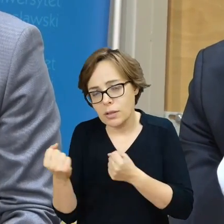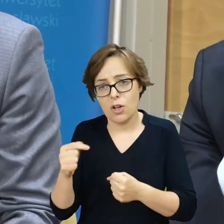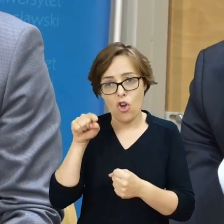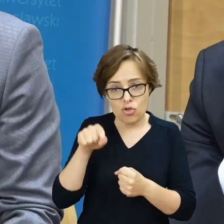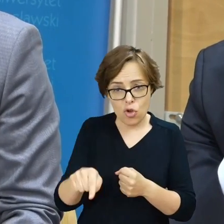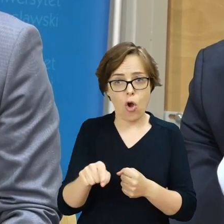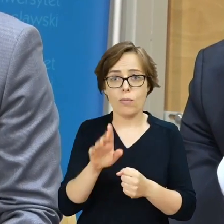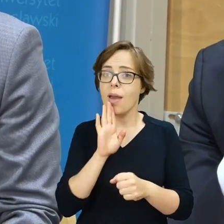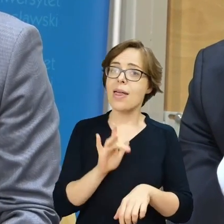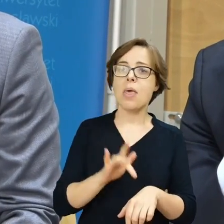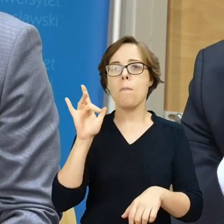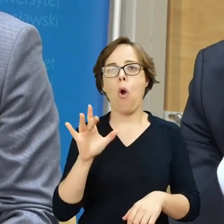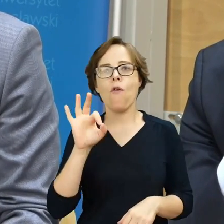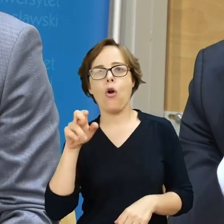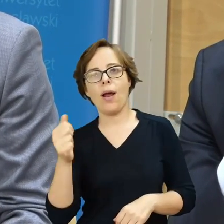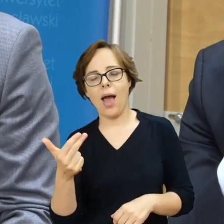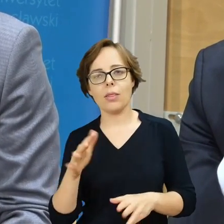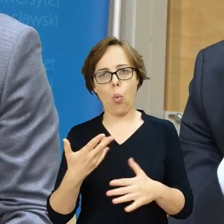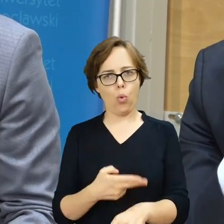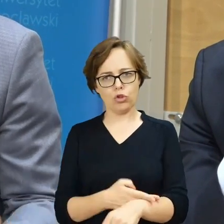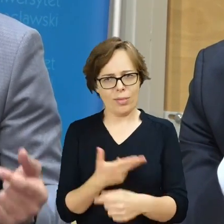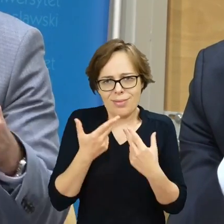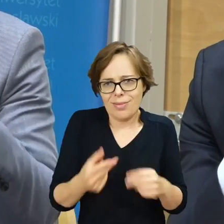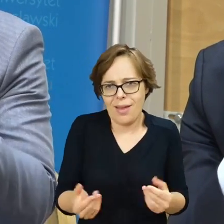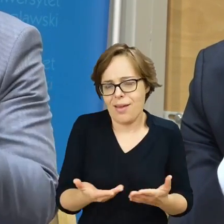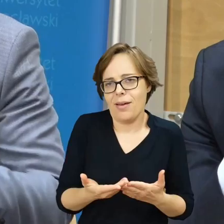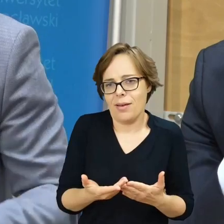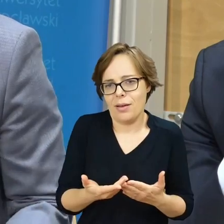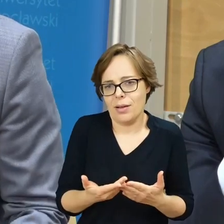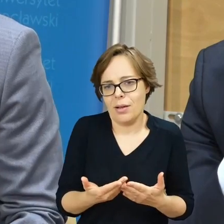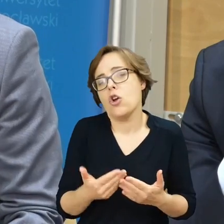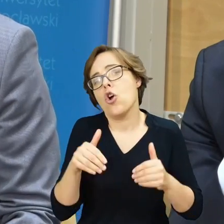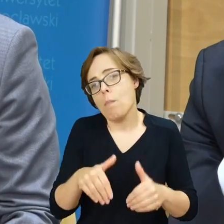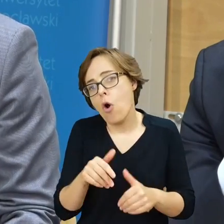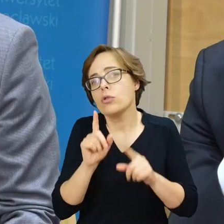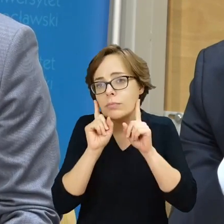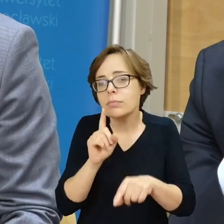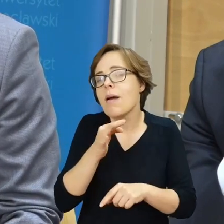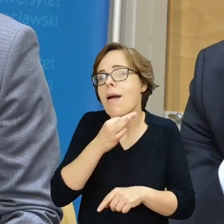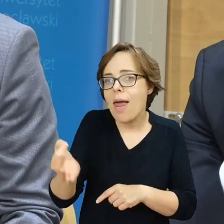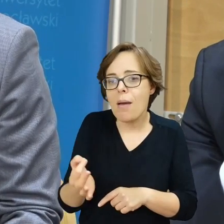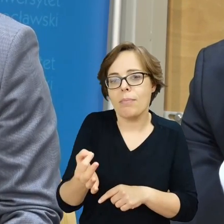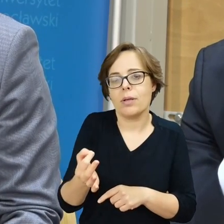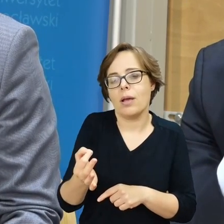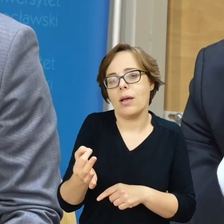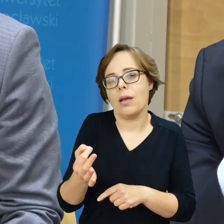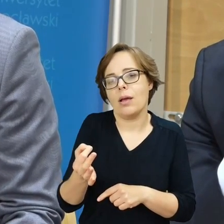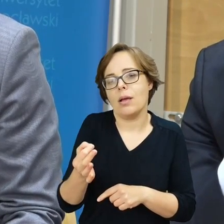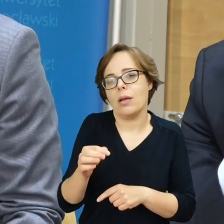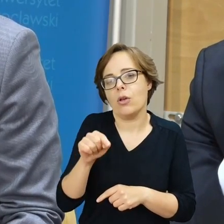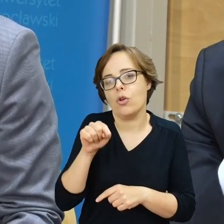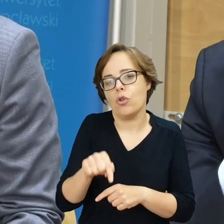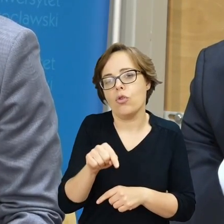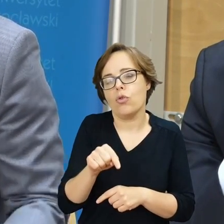organ. I być może przy takich układach no, lepiej byłoby rzeczywiście skanalizować to w klasycznym organie, żeby